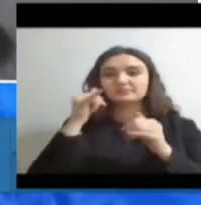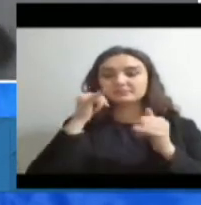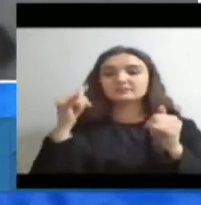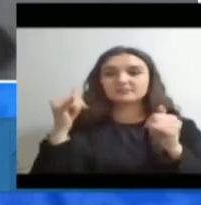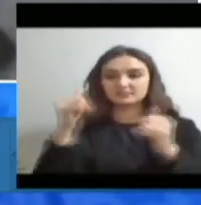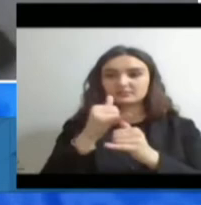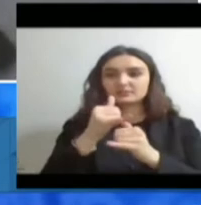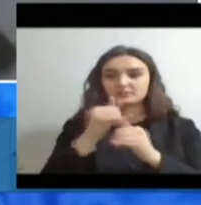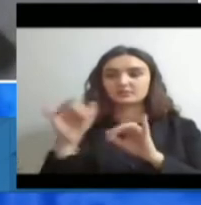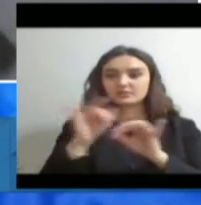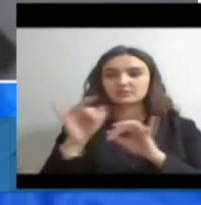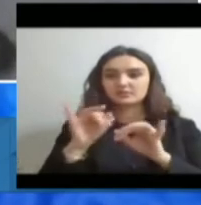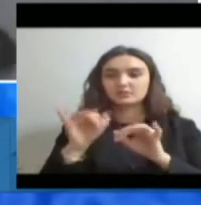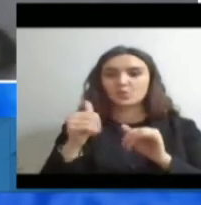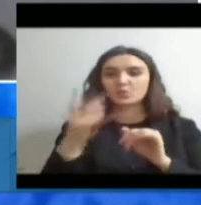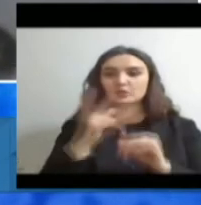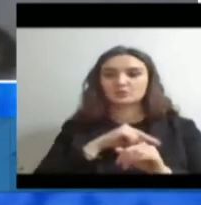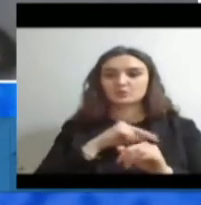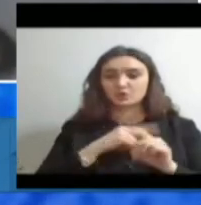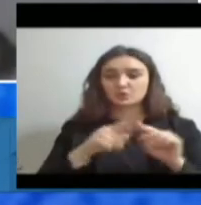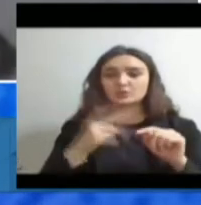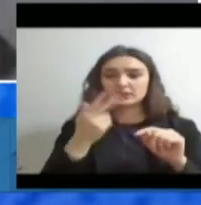რომ მშობელთა გარკვეულ ნაწილს აქვს